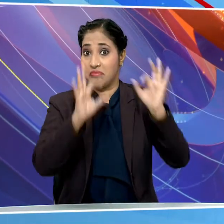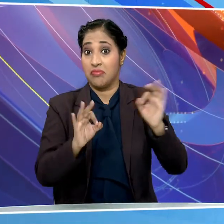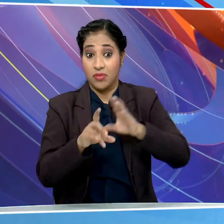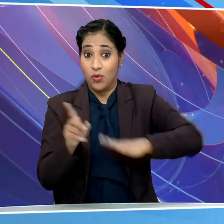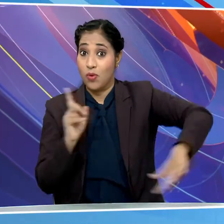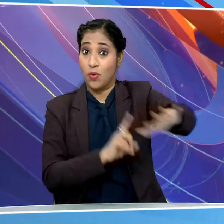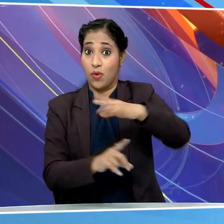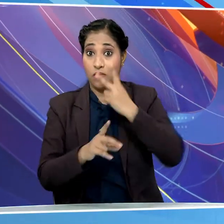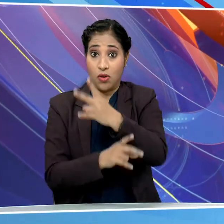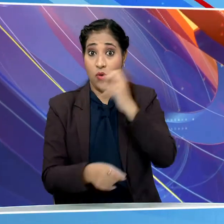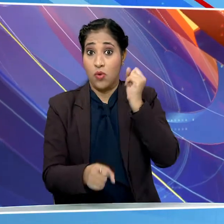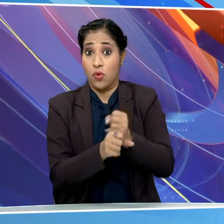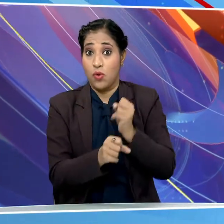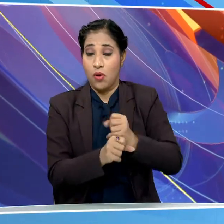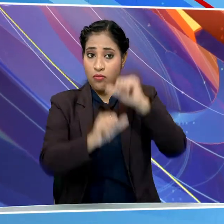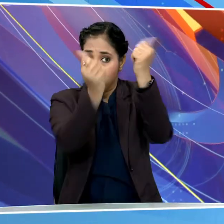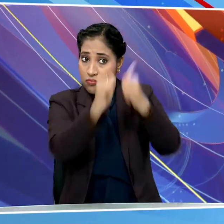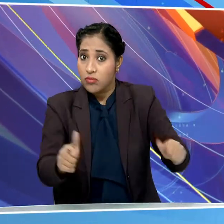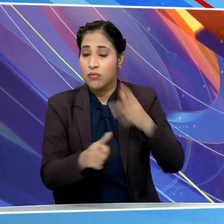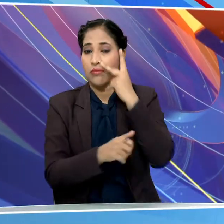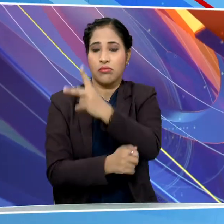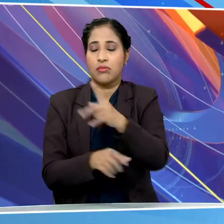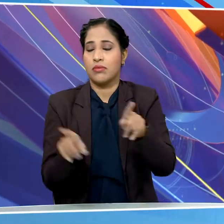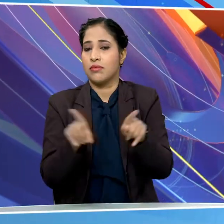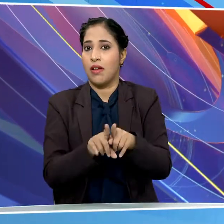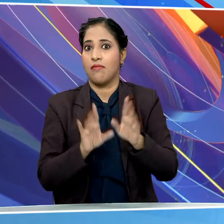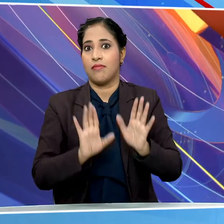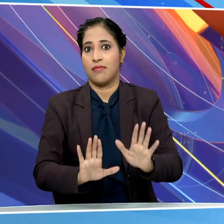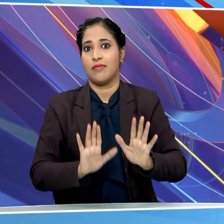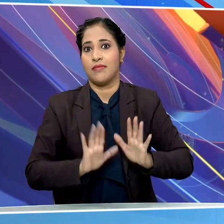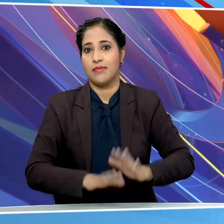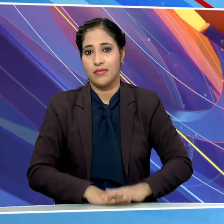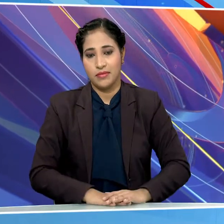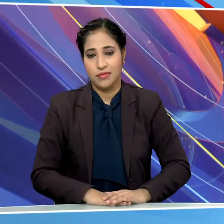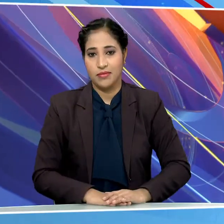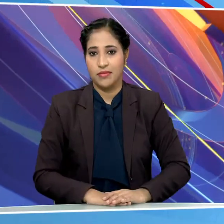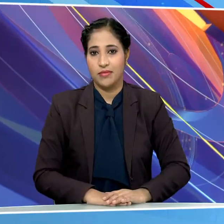नगरीय प्रशासन का मॉडल बन चुका है।